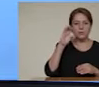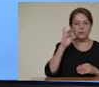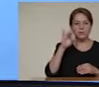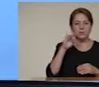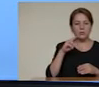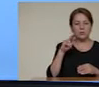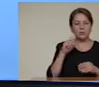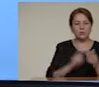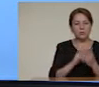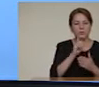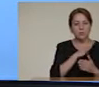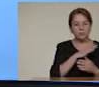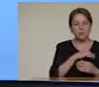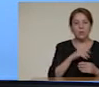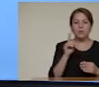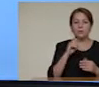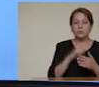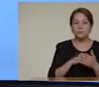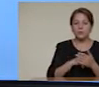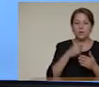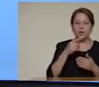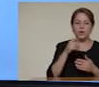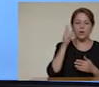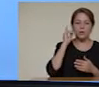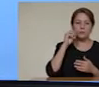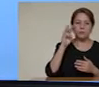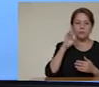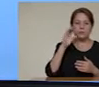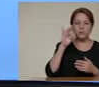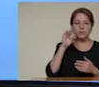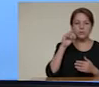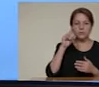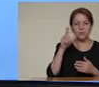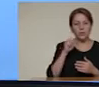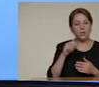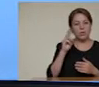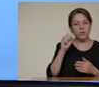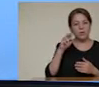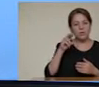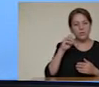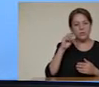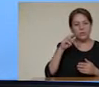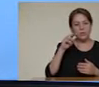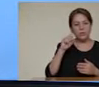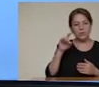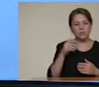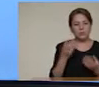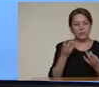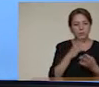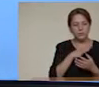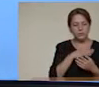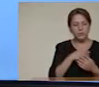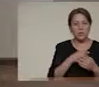bo'lgan ekan. Nima uchun qadimgi Misrliklar kalendarga ehtiyoj sezishdi? Chunki qadimgi